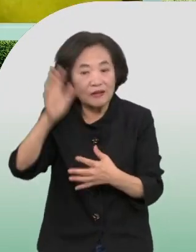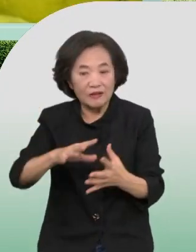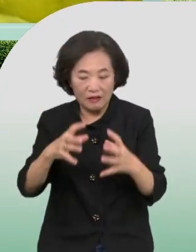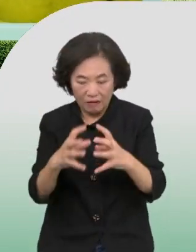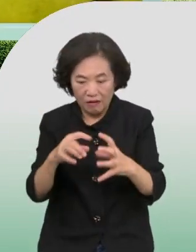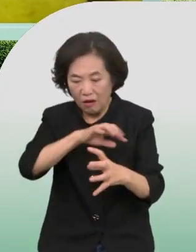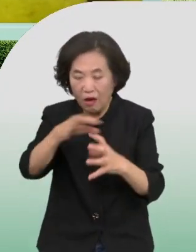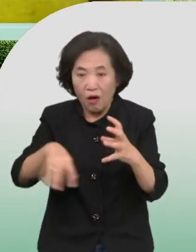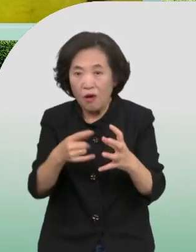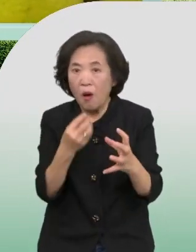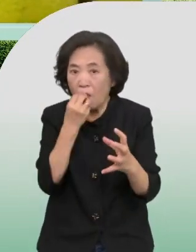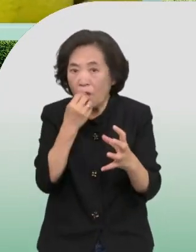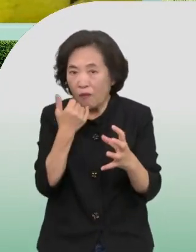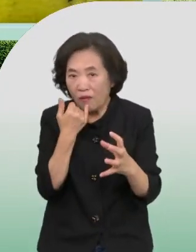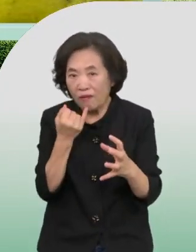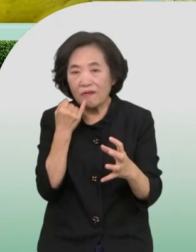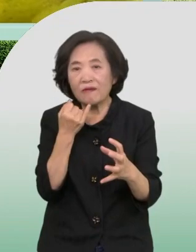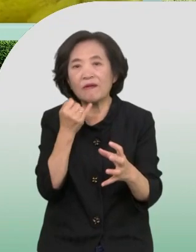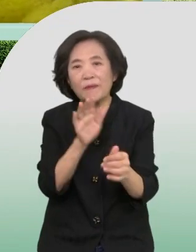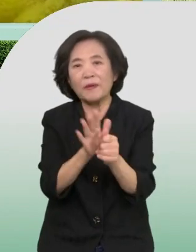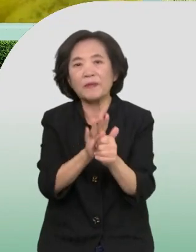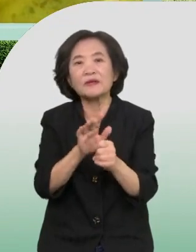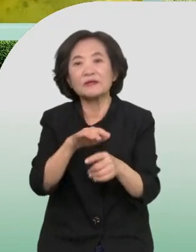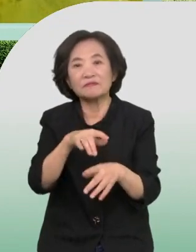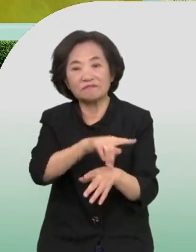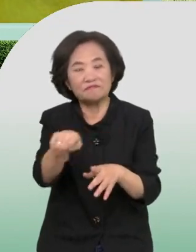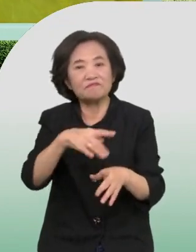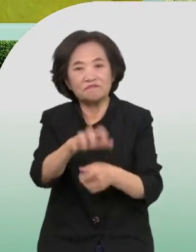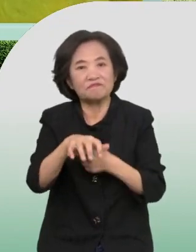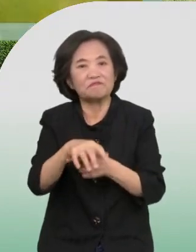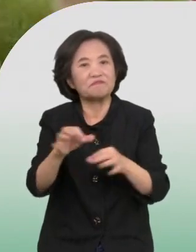全国利用发展地方的农产业。